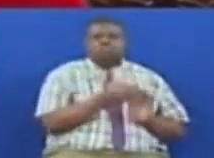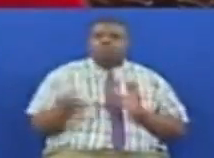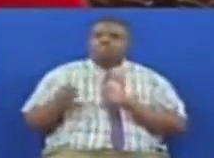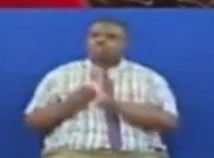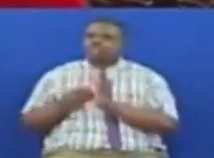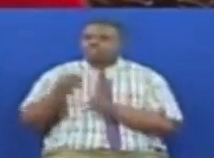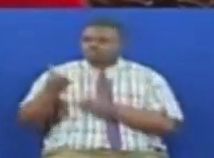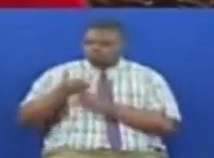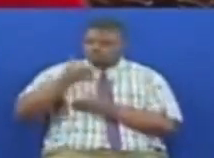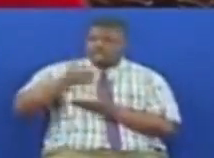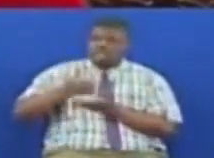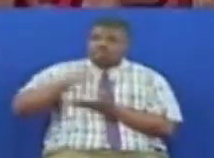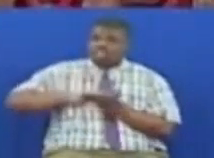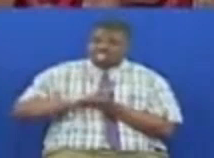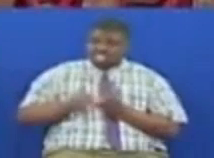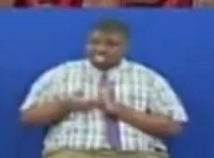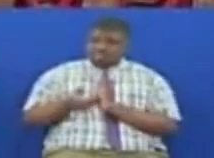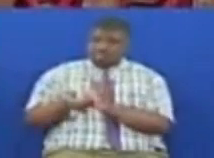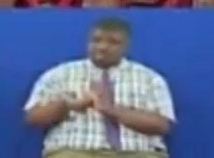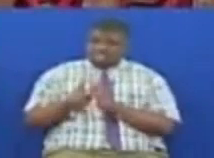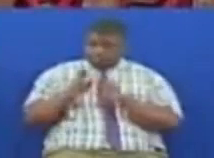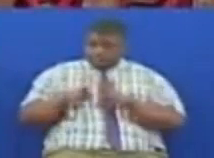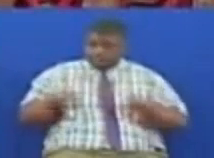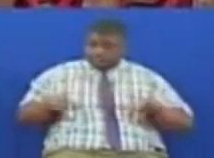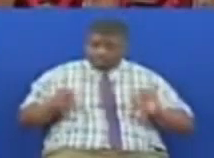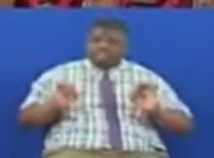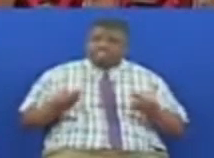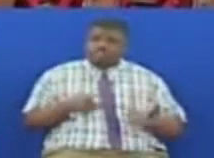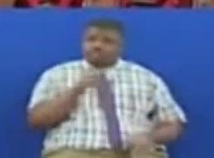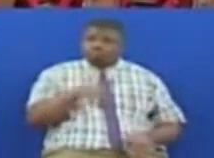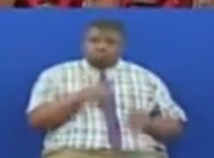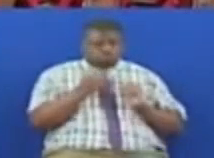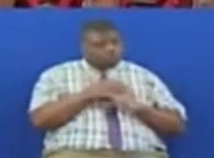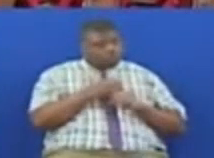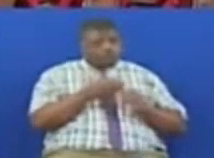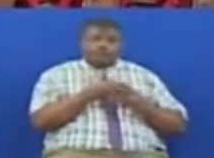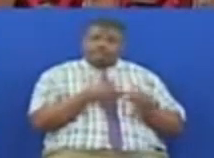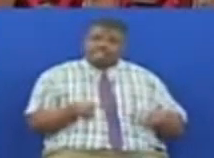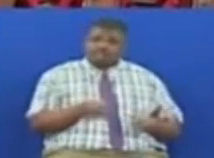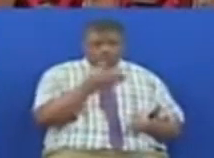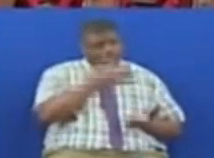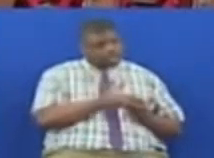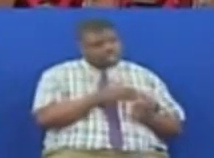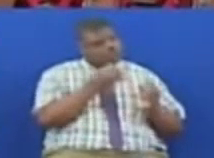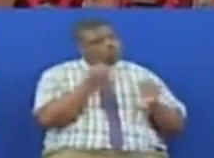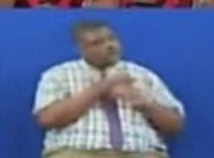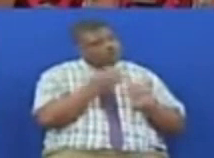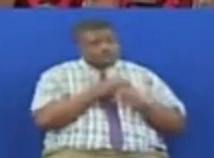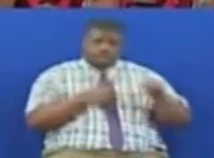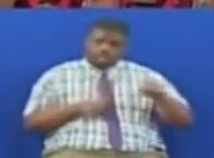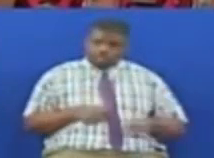za msingi kuidhirishia mahakama ni kwa kiasi gani mlalamikaji ameathiriwa na ukiukwaji wa haki anayolalamikia. Mheshimiwa Naibu